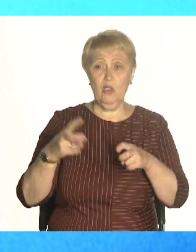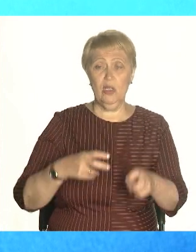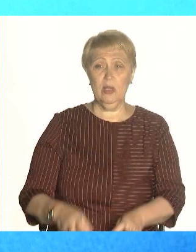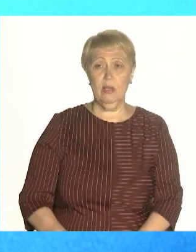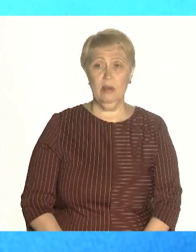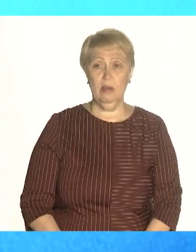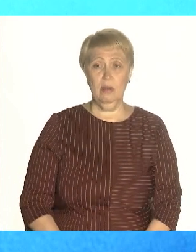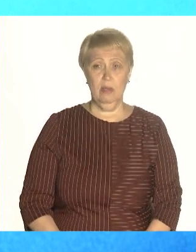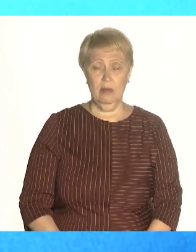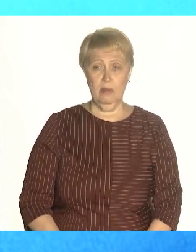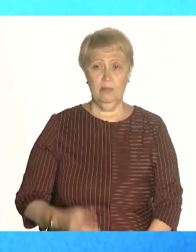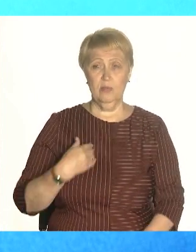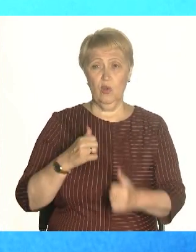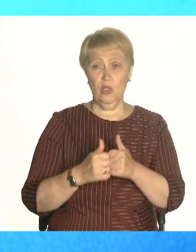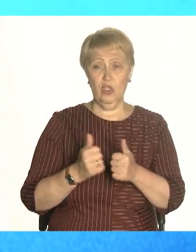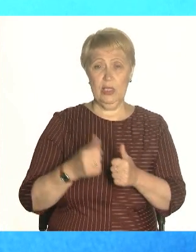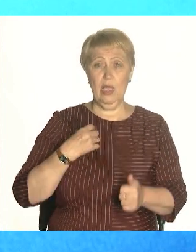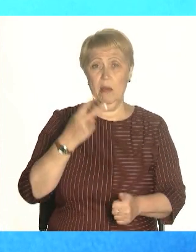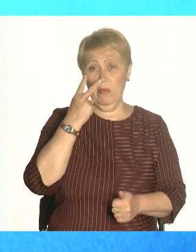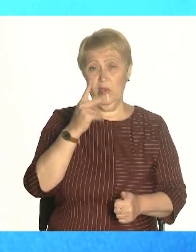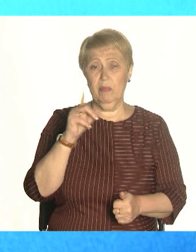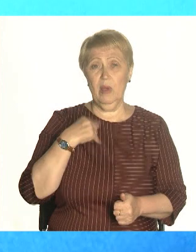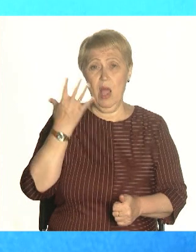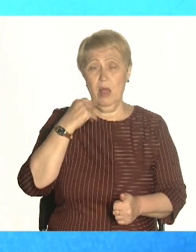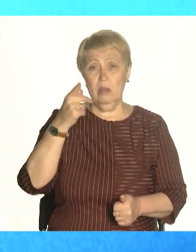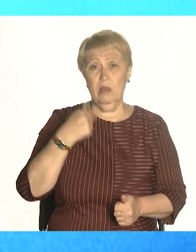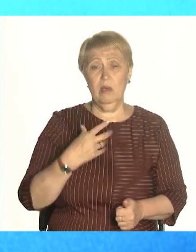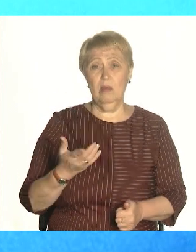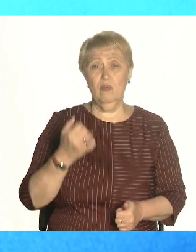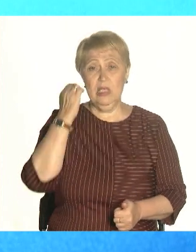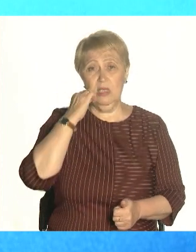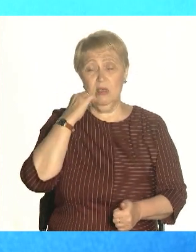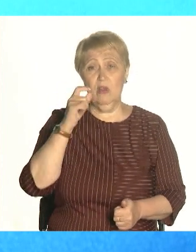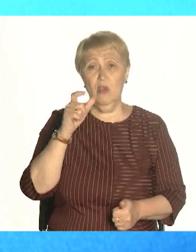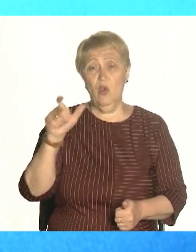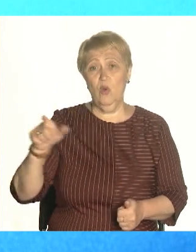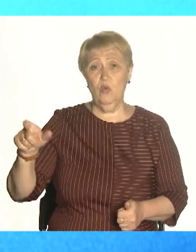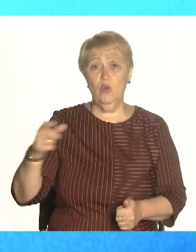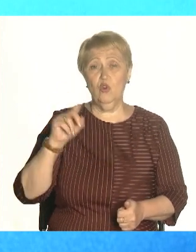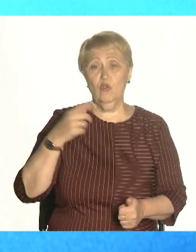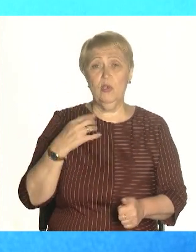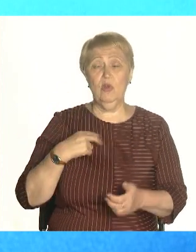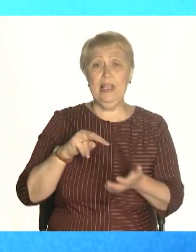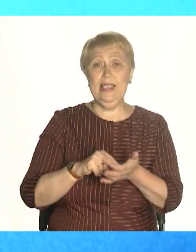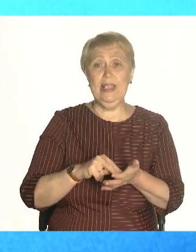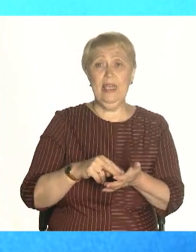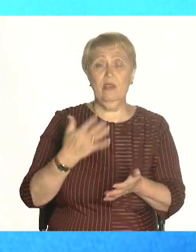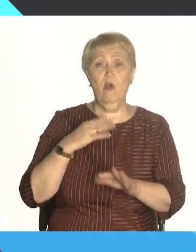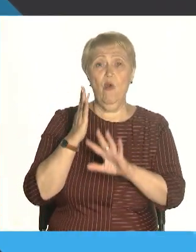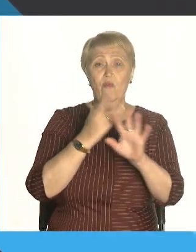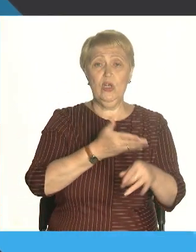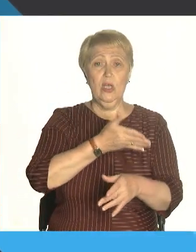обращать. Вот у нас часто мы видим, да, когда пожилые люди приходят в Сбербанк, чтобы не стоять в очередь, они подходят